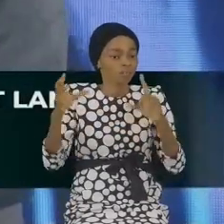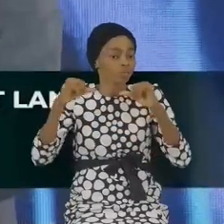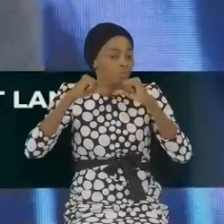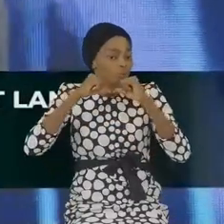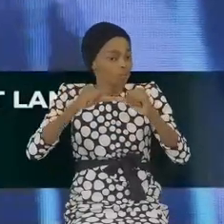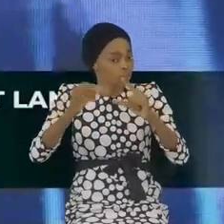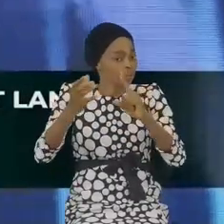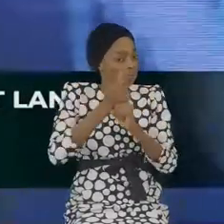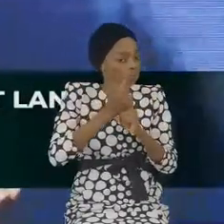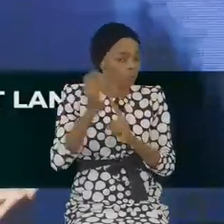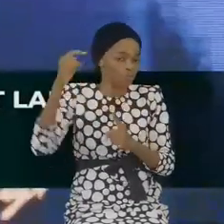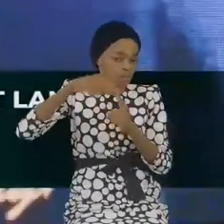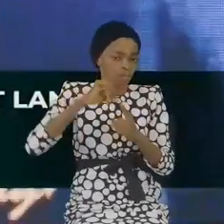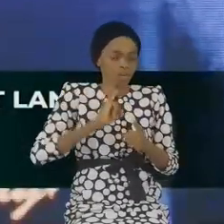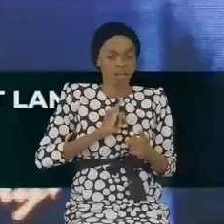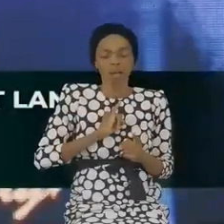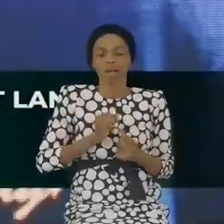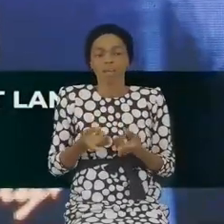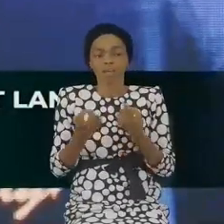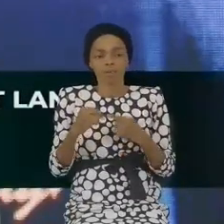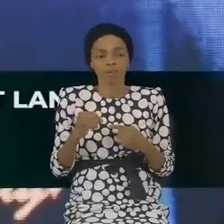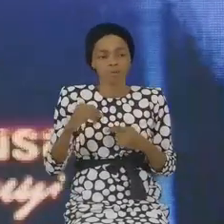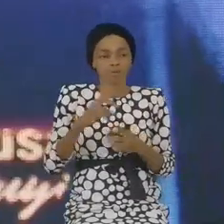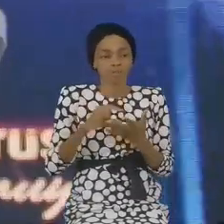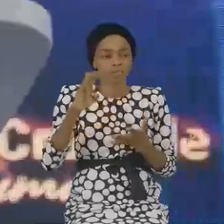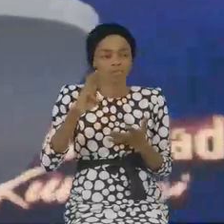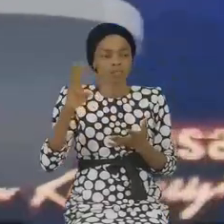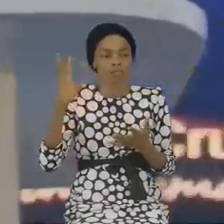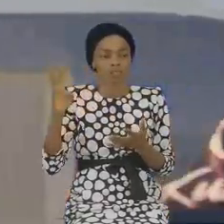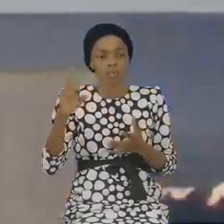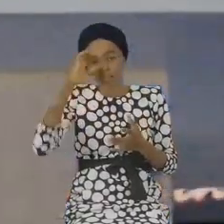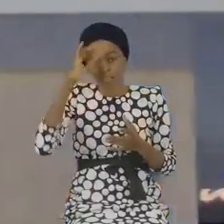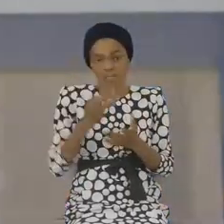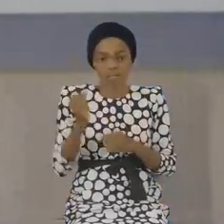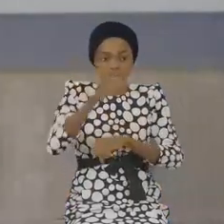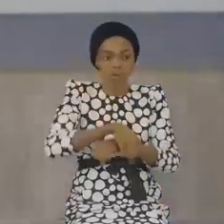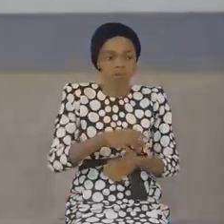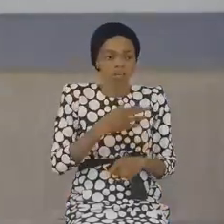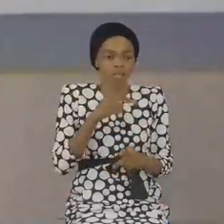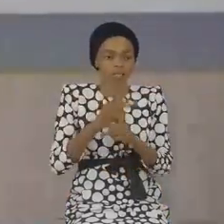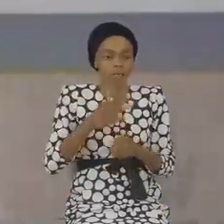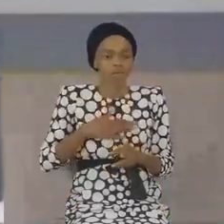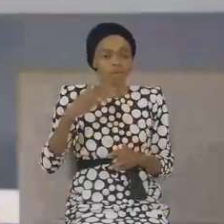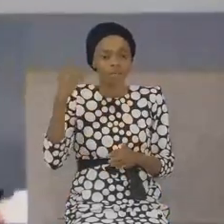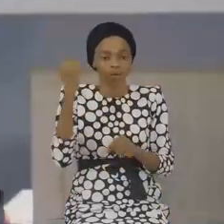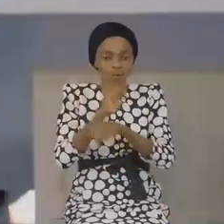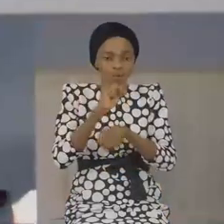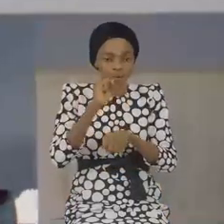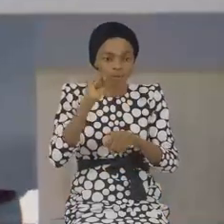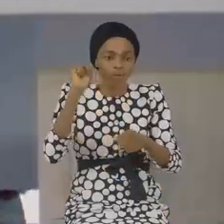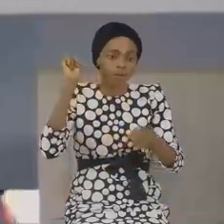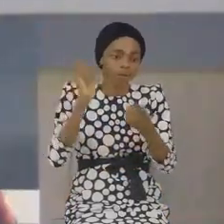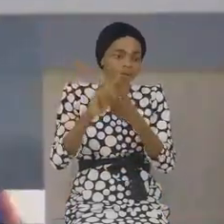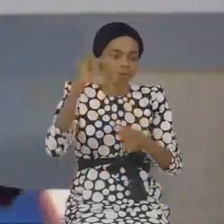Verset 26, il nous rassure, à celui qui vaincra et qui gardera jusqu'à la fin mes œuvres, celui